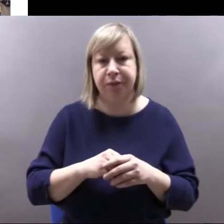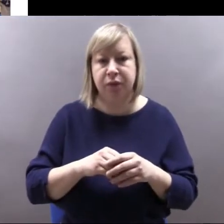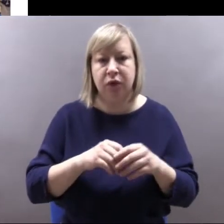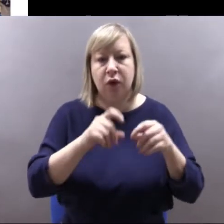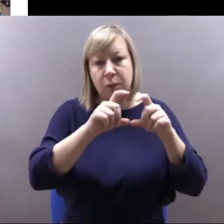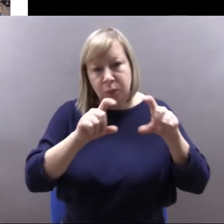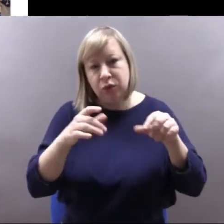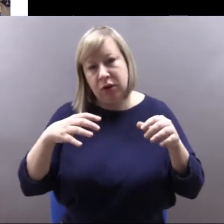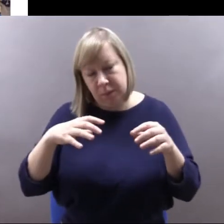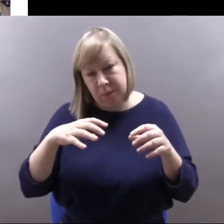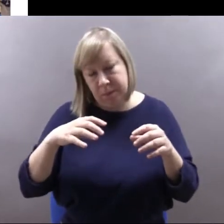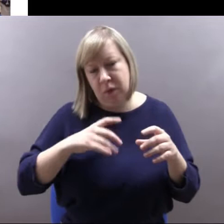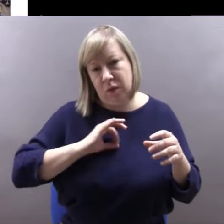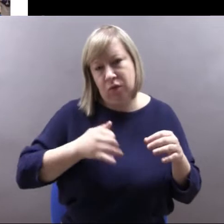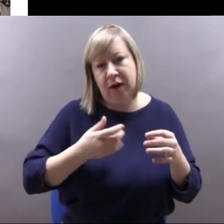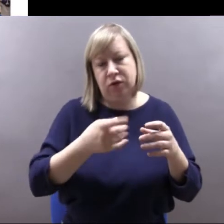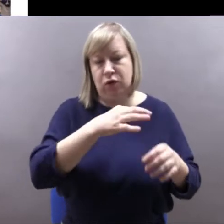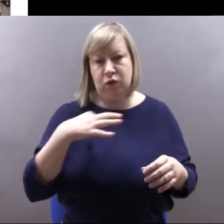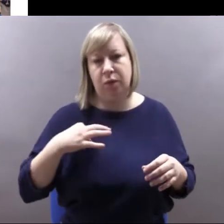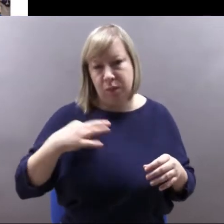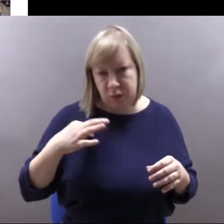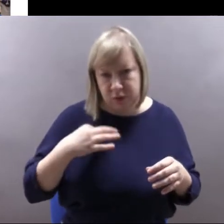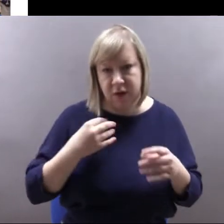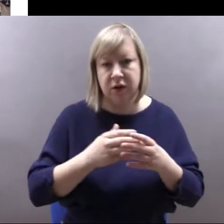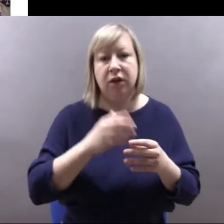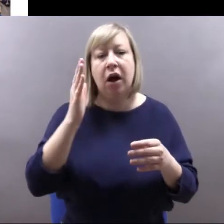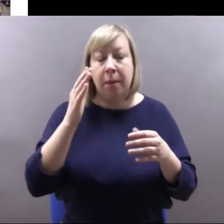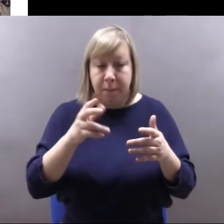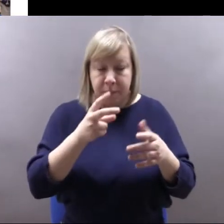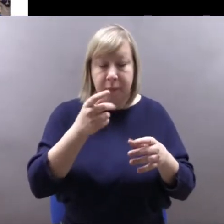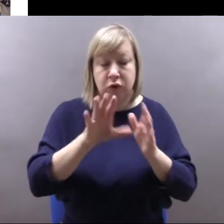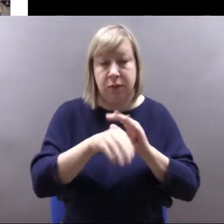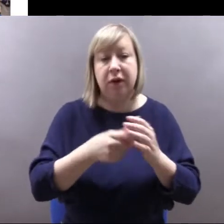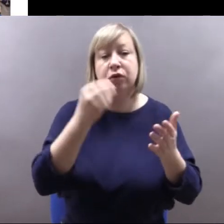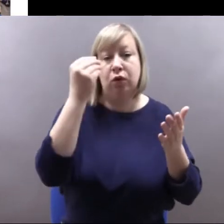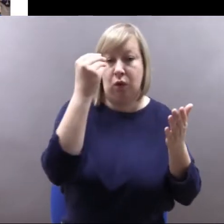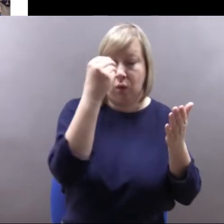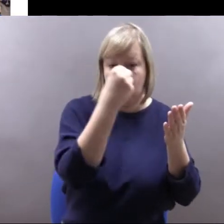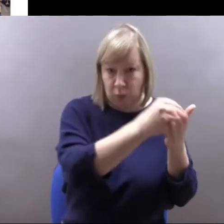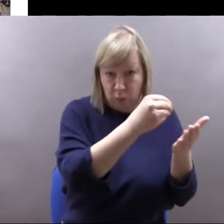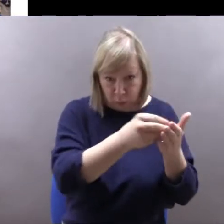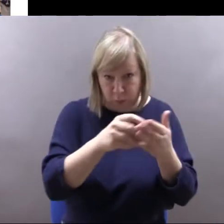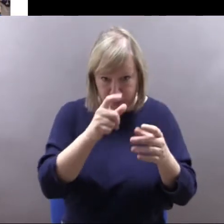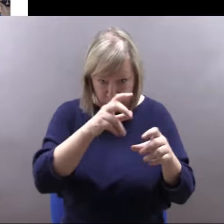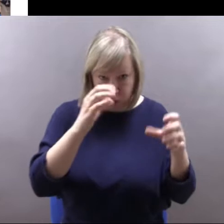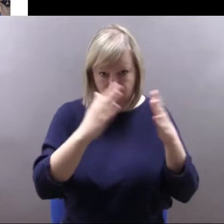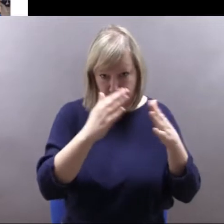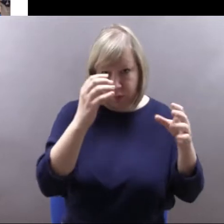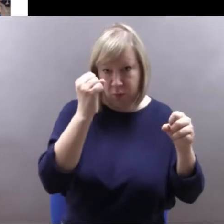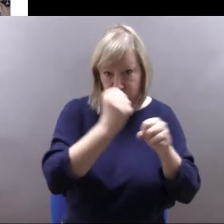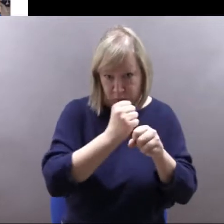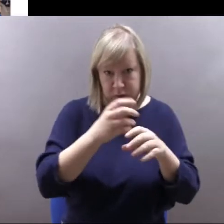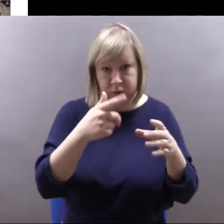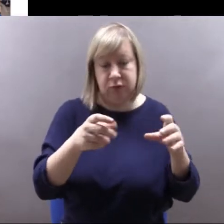połączyło je, okazało się, że nie do końca te stropy odpowiadają wysokościom w